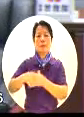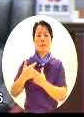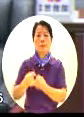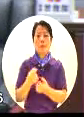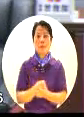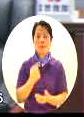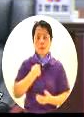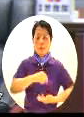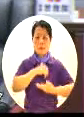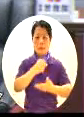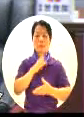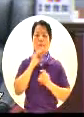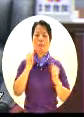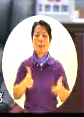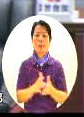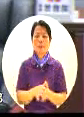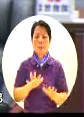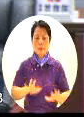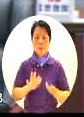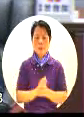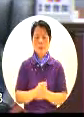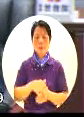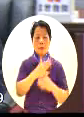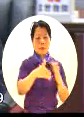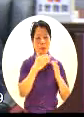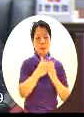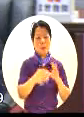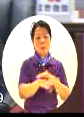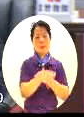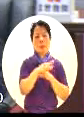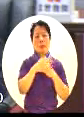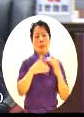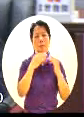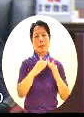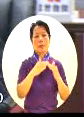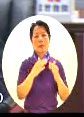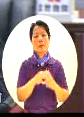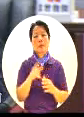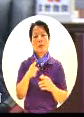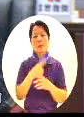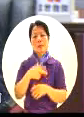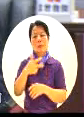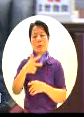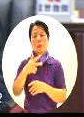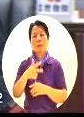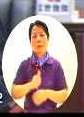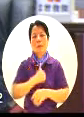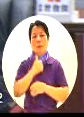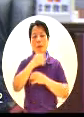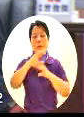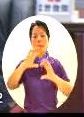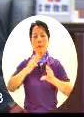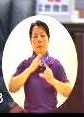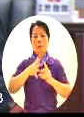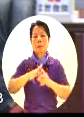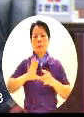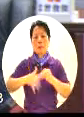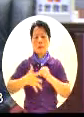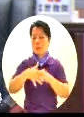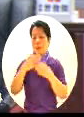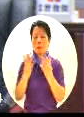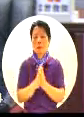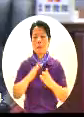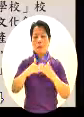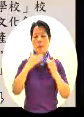建议说，是不是用我们闲置的学校哈，包括咱即马西园国中一间，会使讲废校了哈，